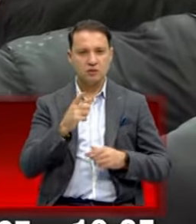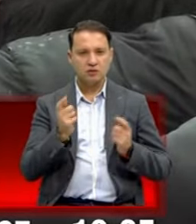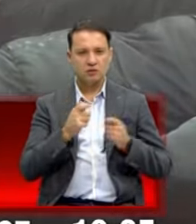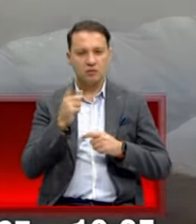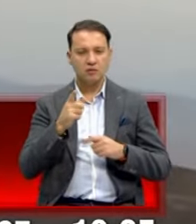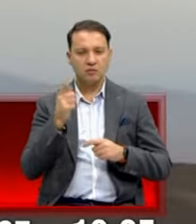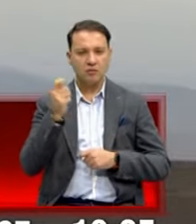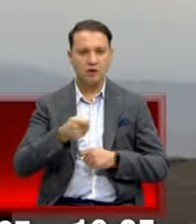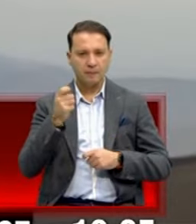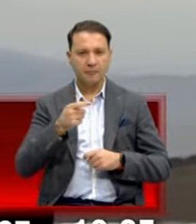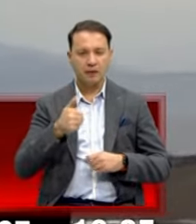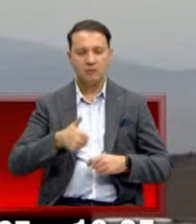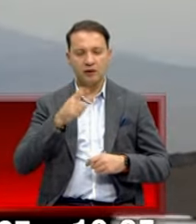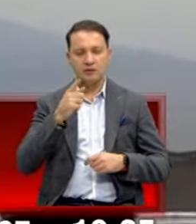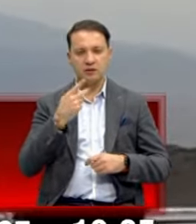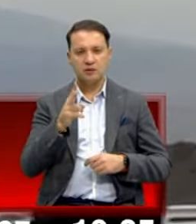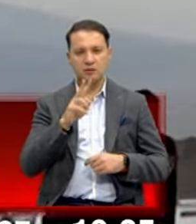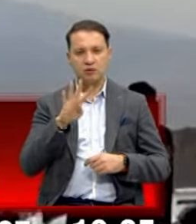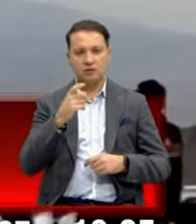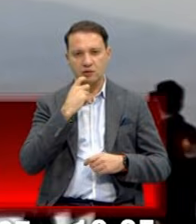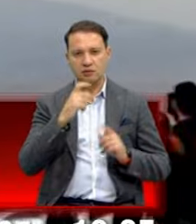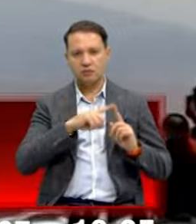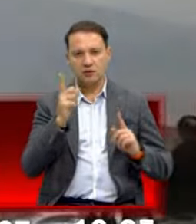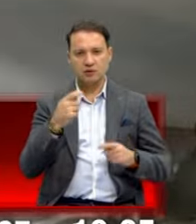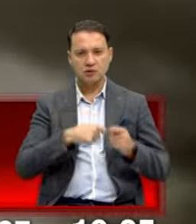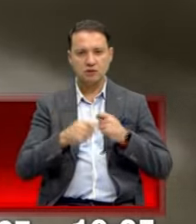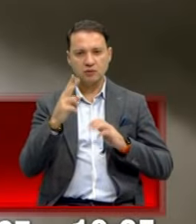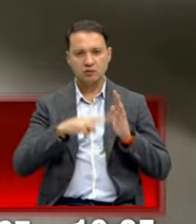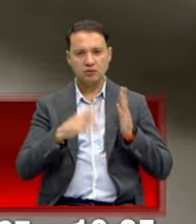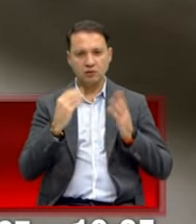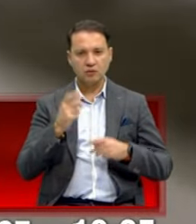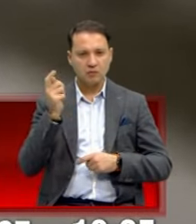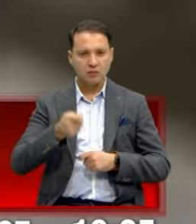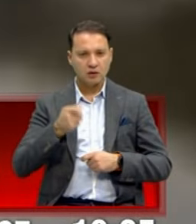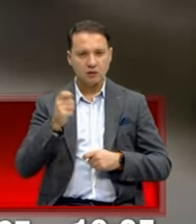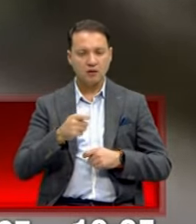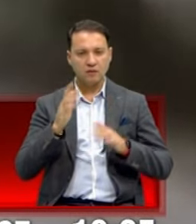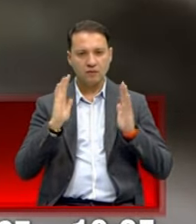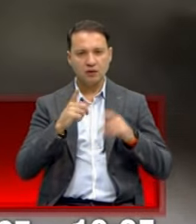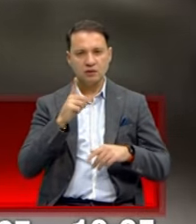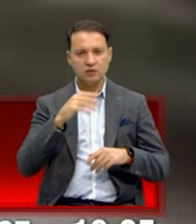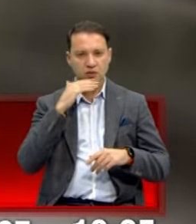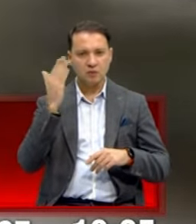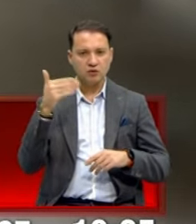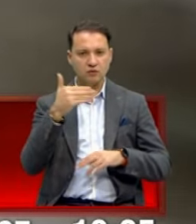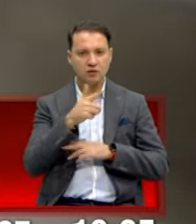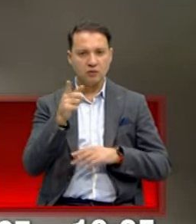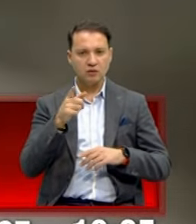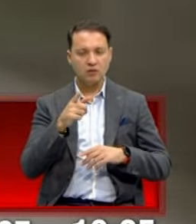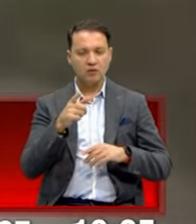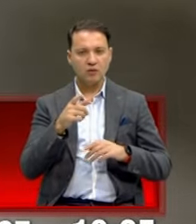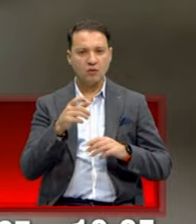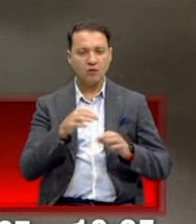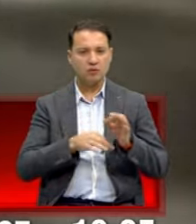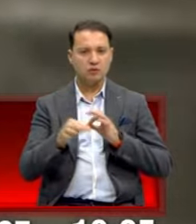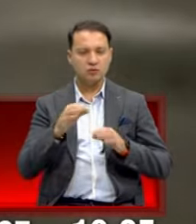çalışan bir maden. Bakan Bayraktar 2004 yılından bu yana işletme ruhsatı olan madenin faaliyetlerine yabancı bir şirketin